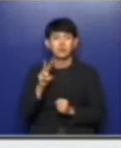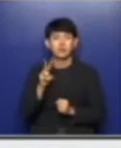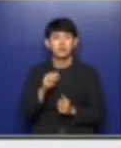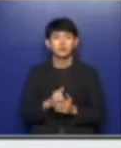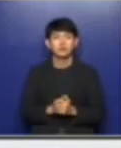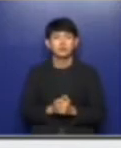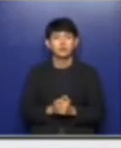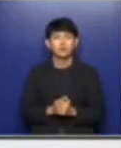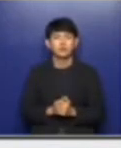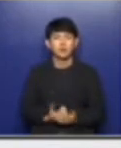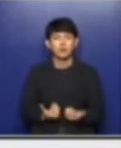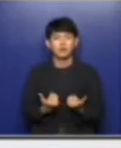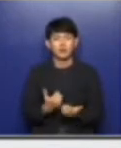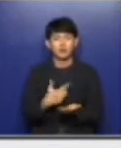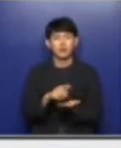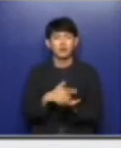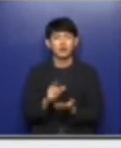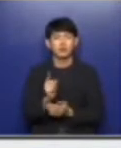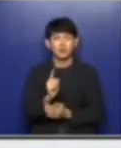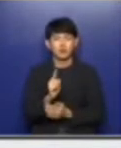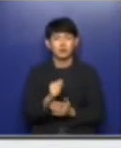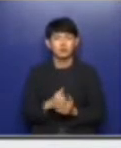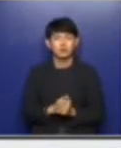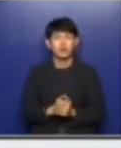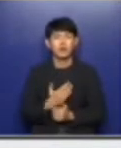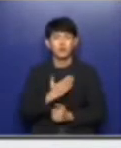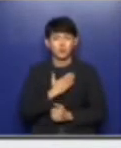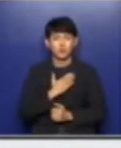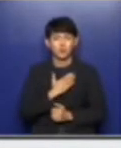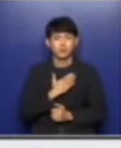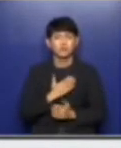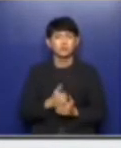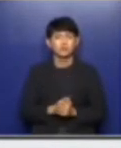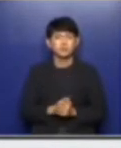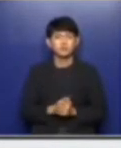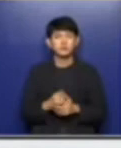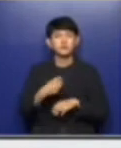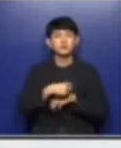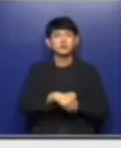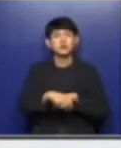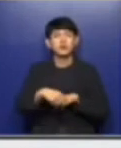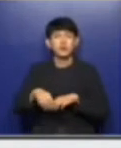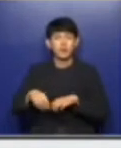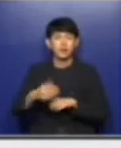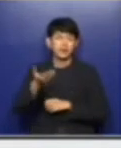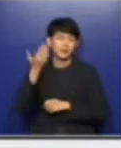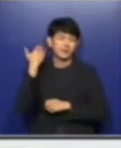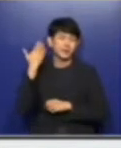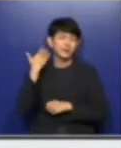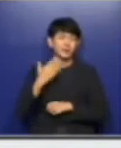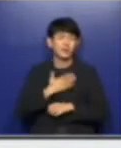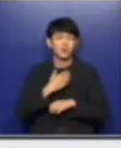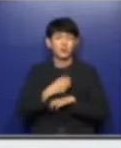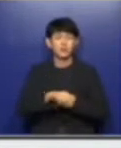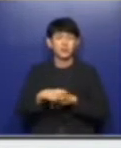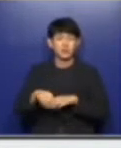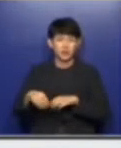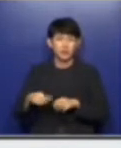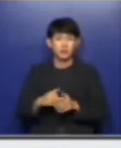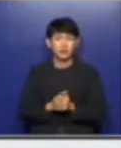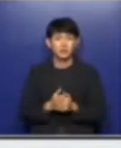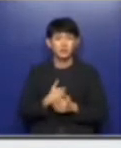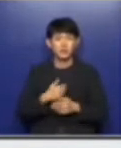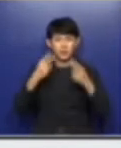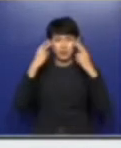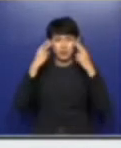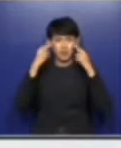ก่อนอื่นต้องนำเรียนว่าผมก็เป็นเครือข่ายหนึ่งในอดีตนะครับผมเป็นนายกเทศมนตรี